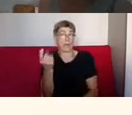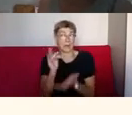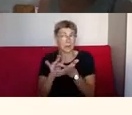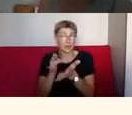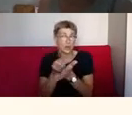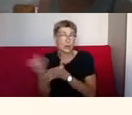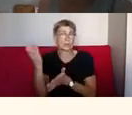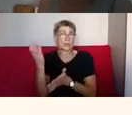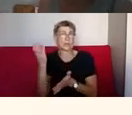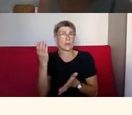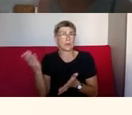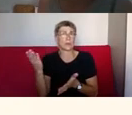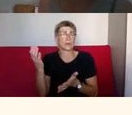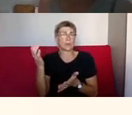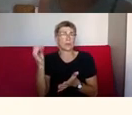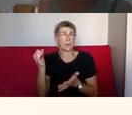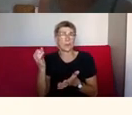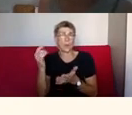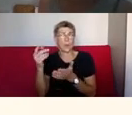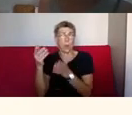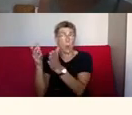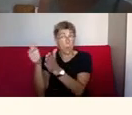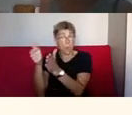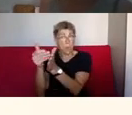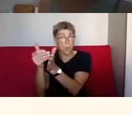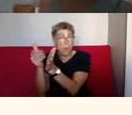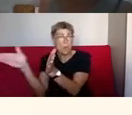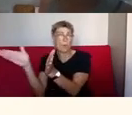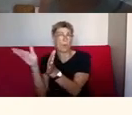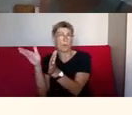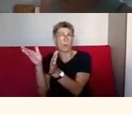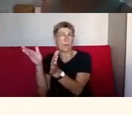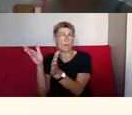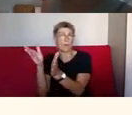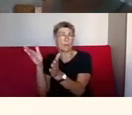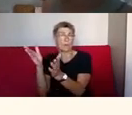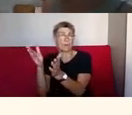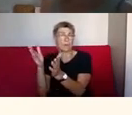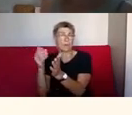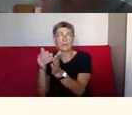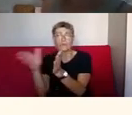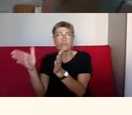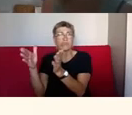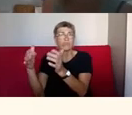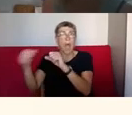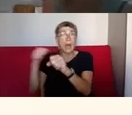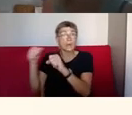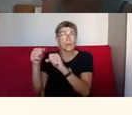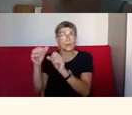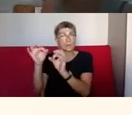sensibilisation un peu diversifiée travailler sur des, voilà, sur des éléments ou sur des actions qui leur correspondent